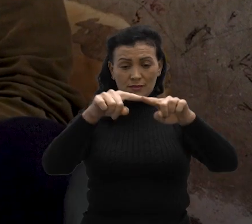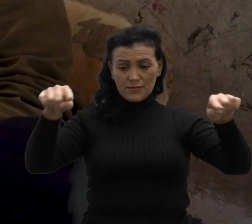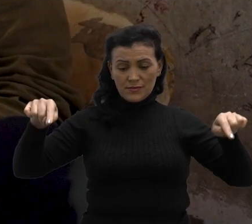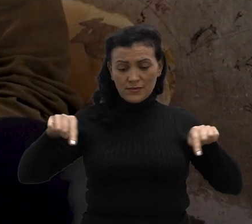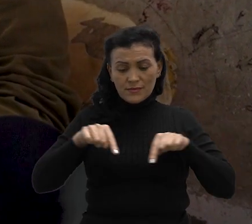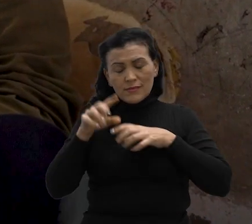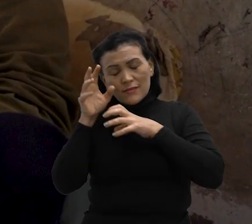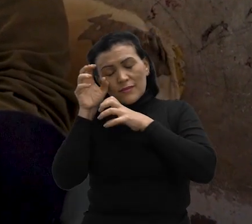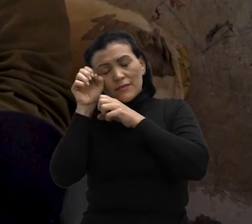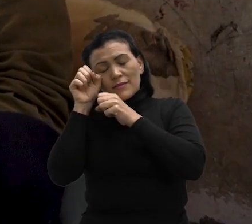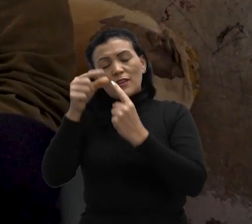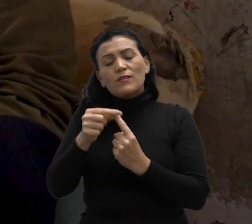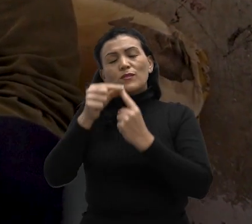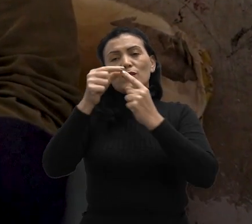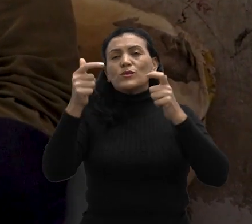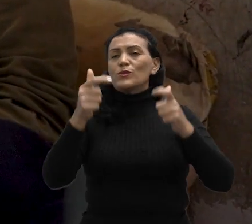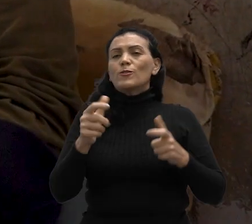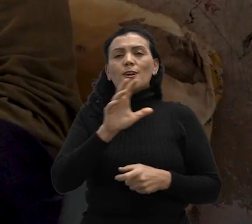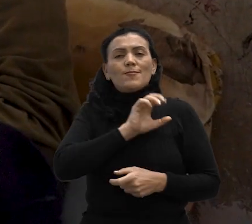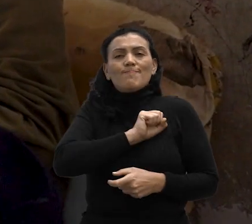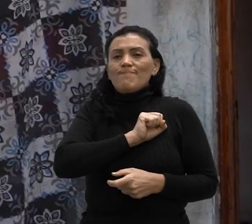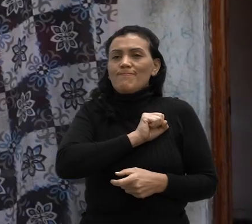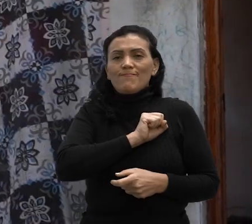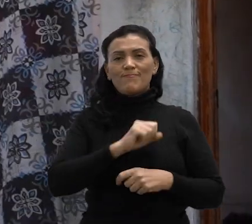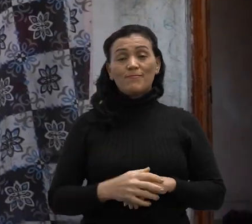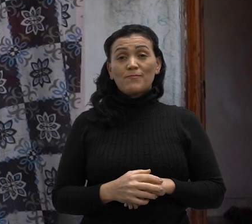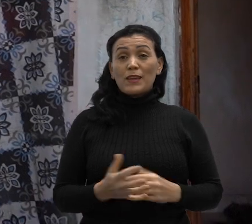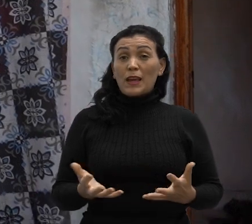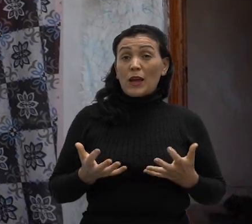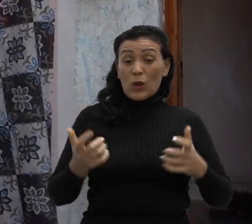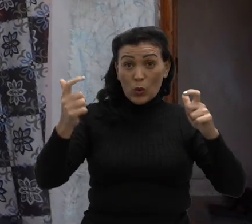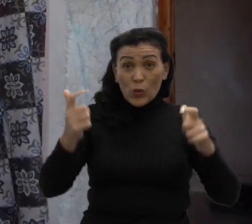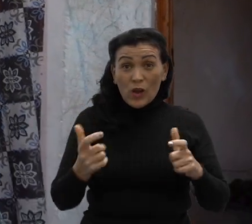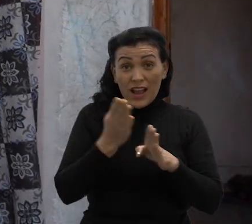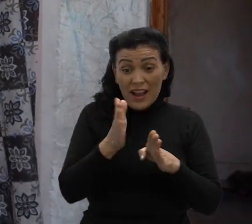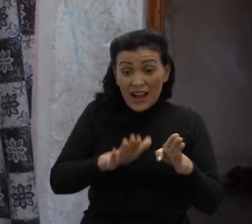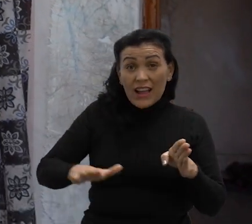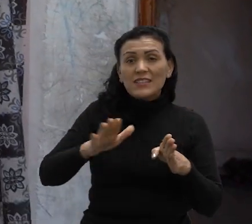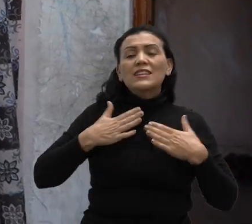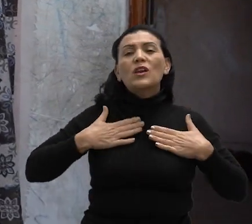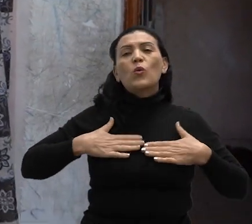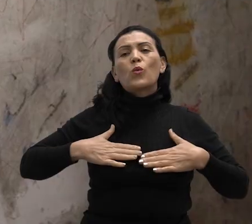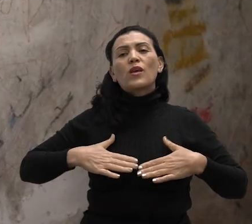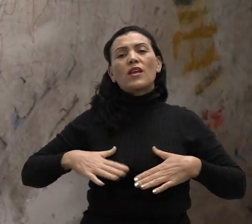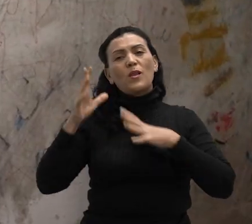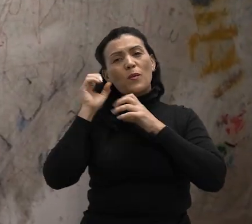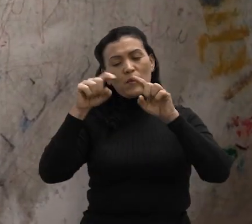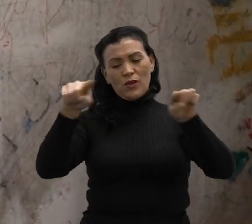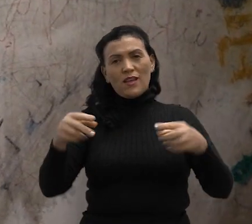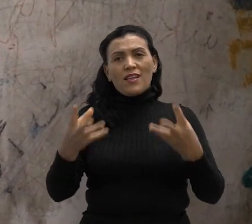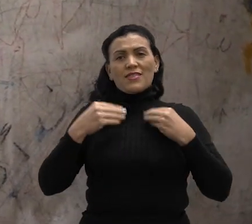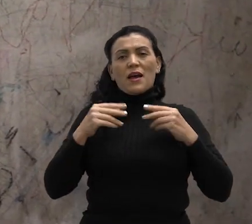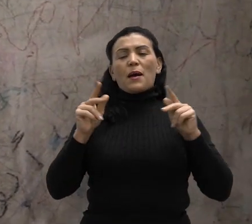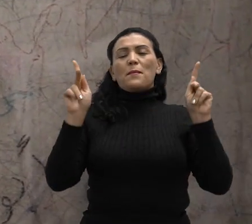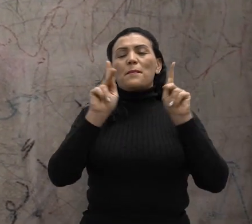غرفتي أنا المكان في كل غزة كلها بحب غرفتي، لأنها هي الوحيدة إيش الهدوء عندي وراحة البال